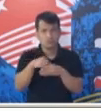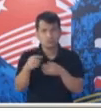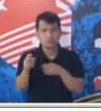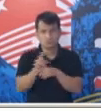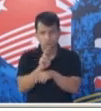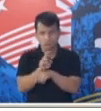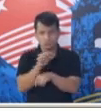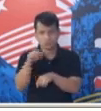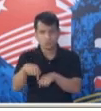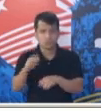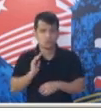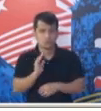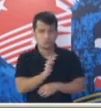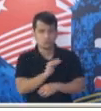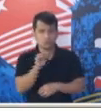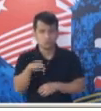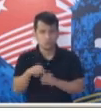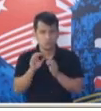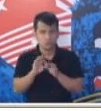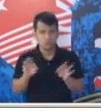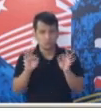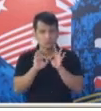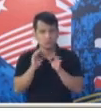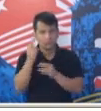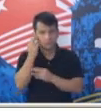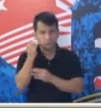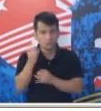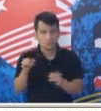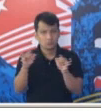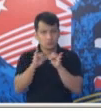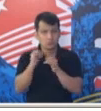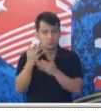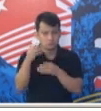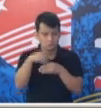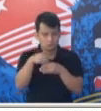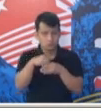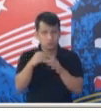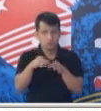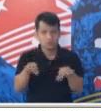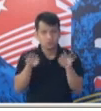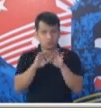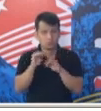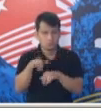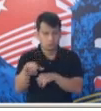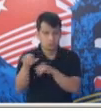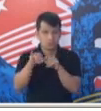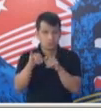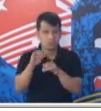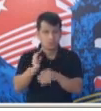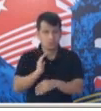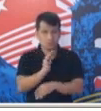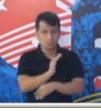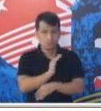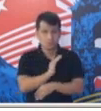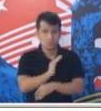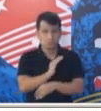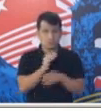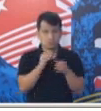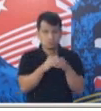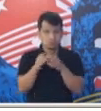ng Congress. And I think that is very important na yung internal functions ng Congress yung sa committee